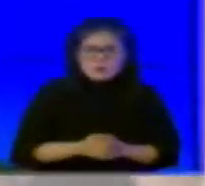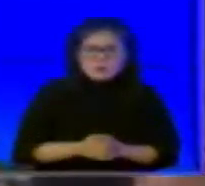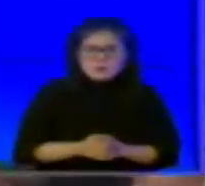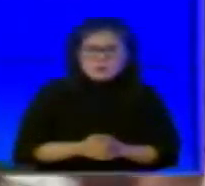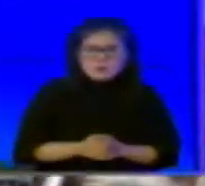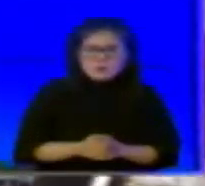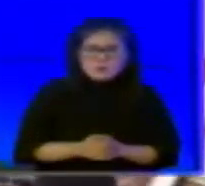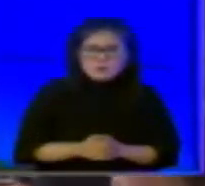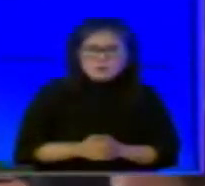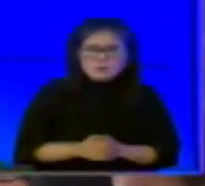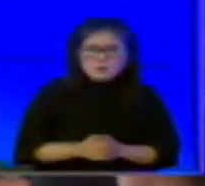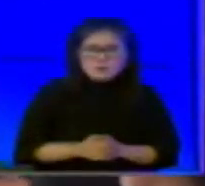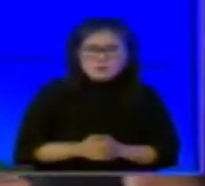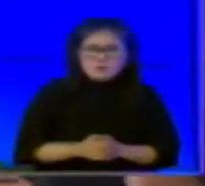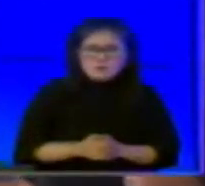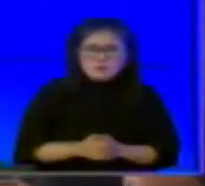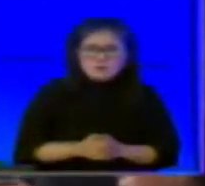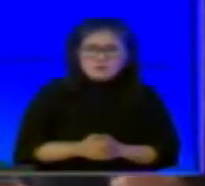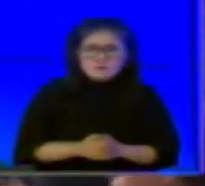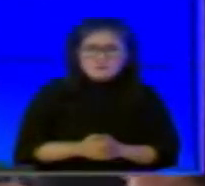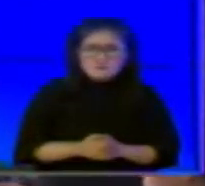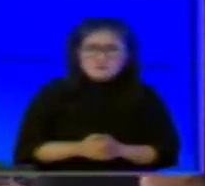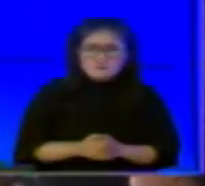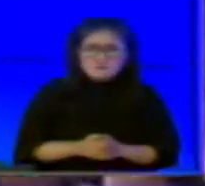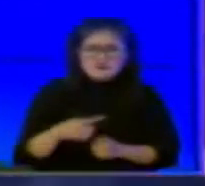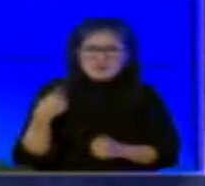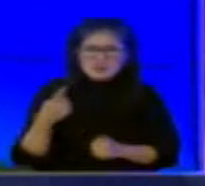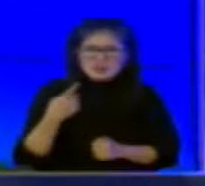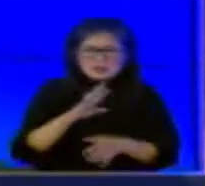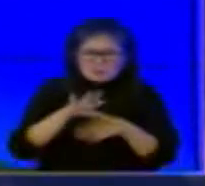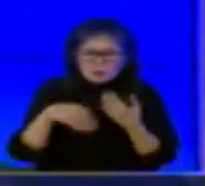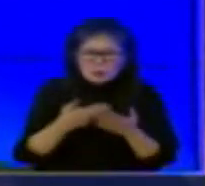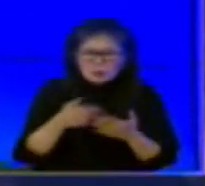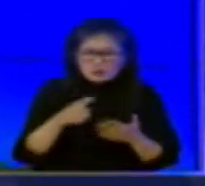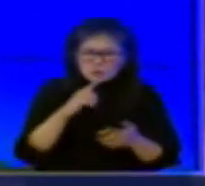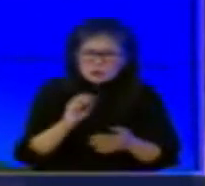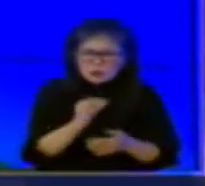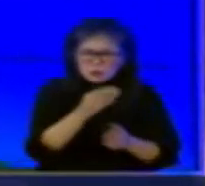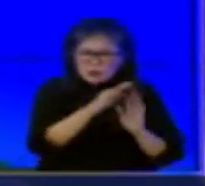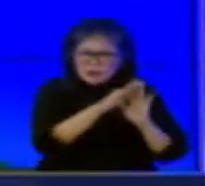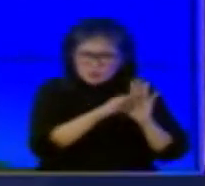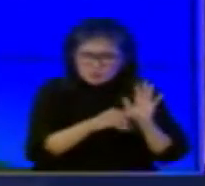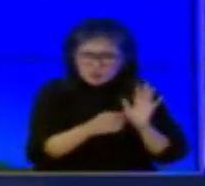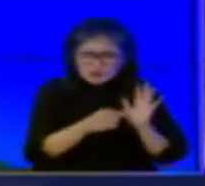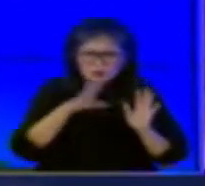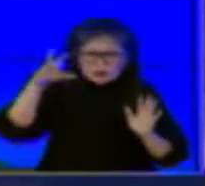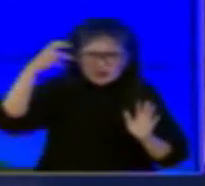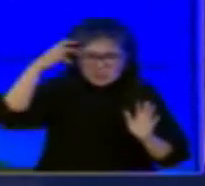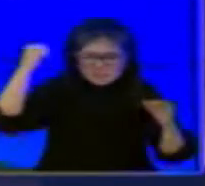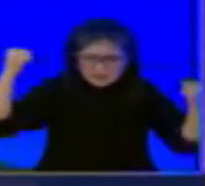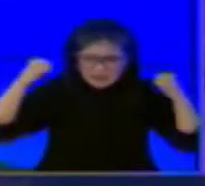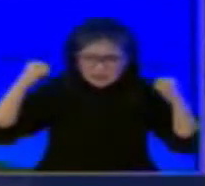Bahwa persiapan sudah jalan semua, jadi sudah mengikuti SOP yang ditunjuk oleh Dinkes, Dinas Kesehatan. Dan SOP sudah berjalan, jadi kita tidak bisa